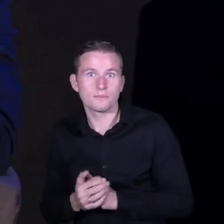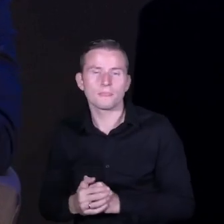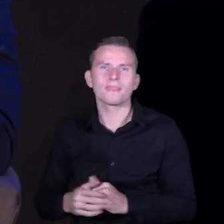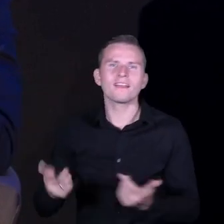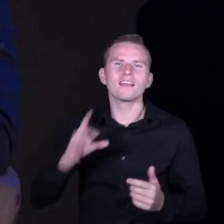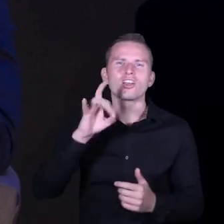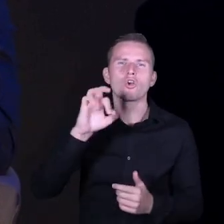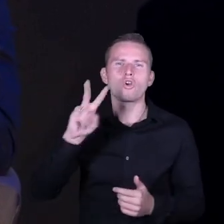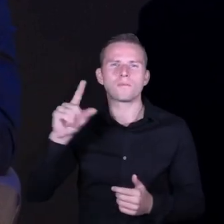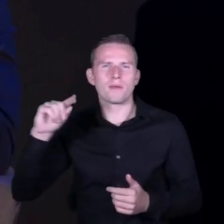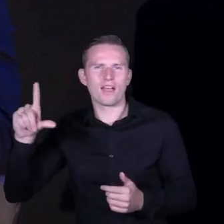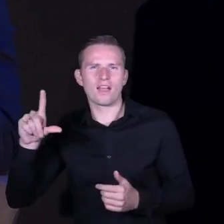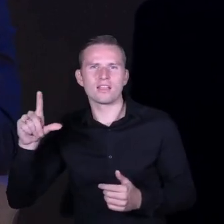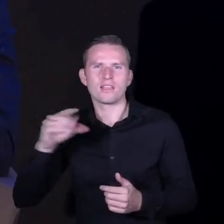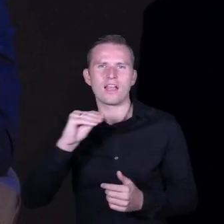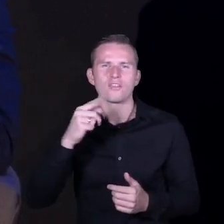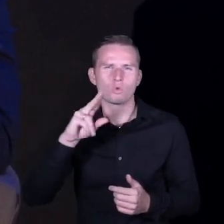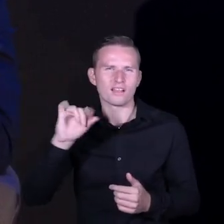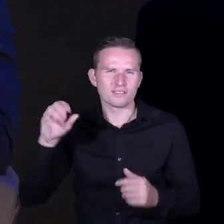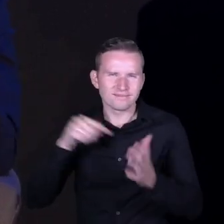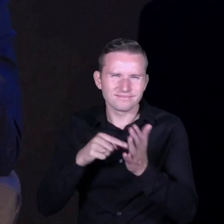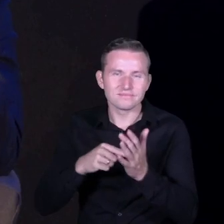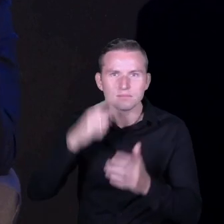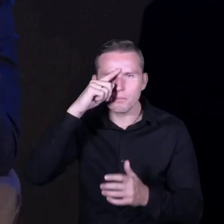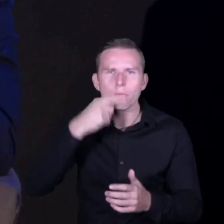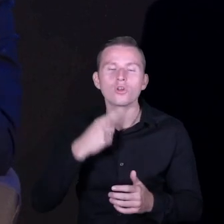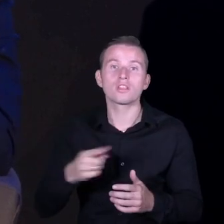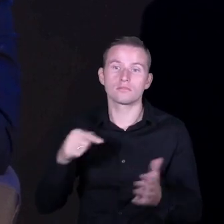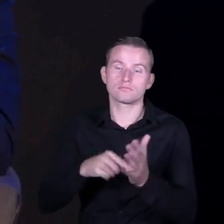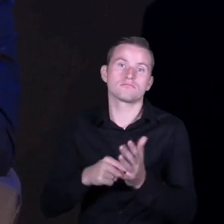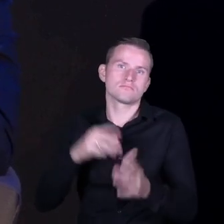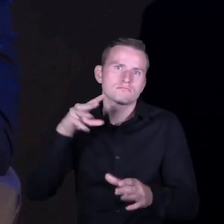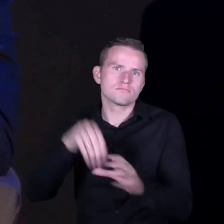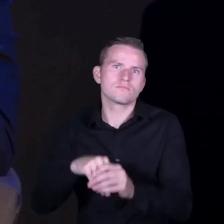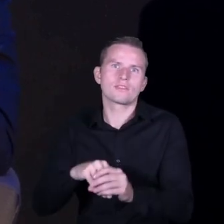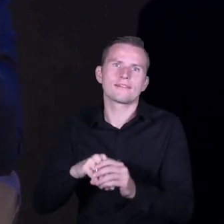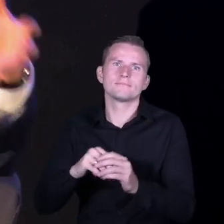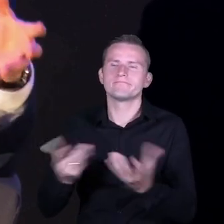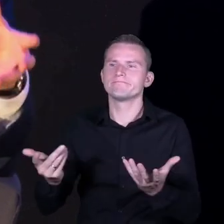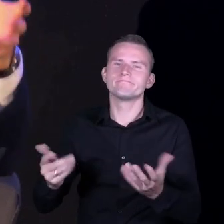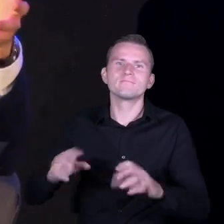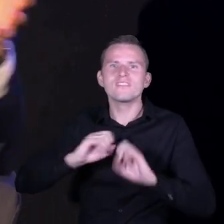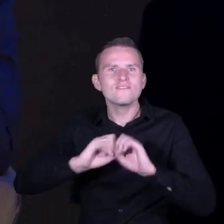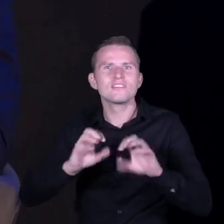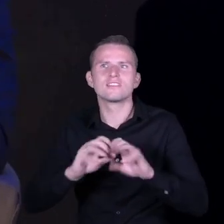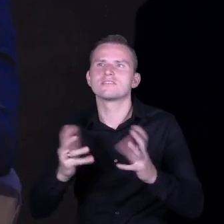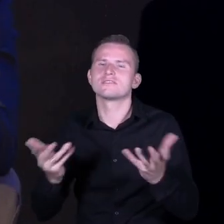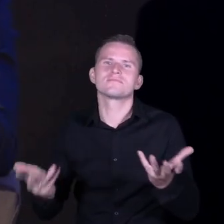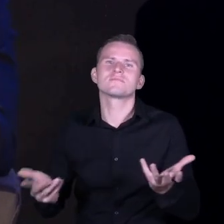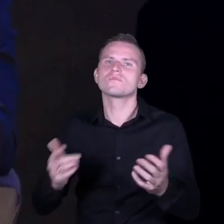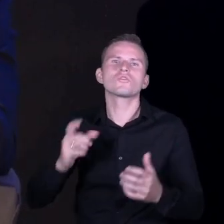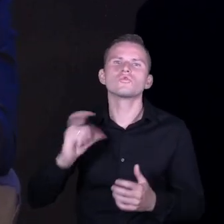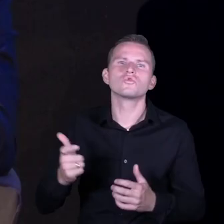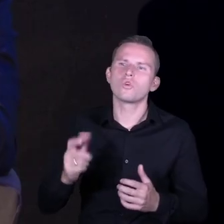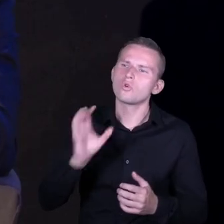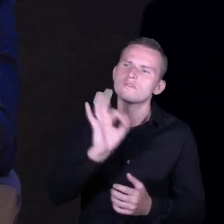przewidujemy tam przestrzeń dla samokształcenia ucznia, dla jego również definiowania tego, co jest jego mocną